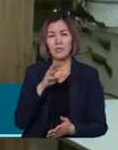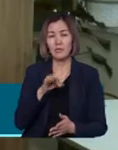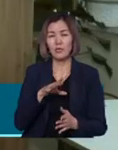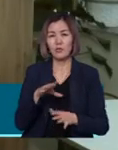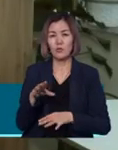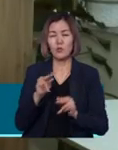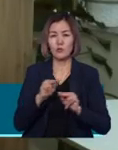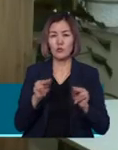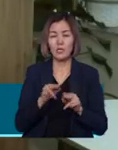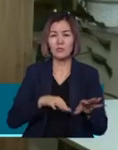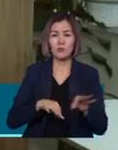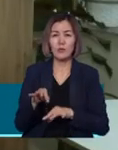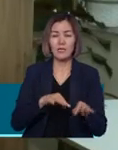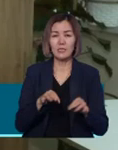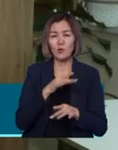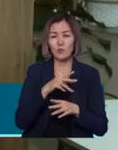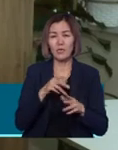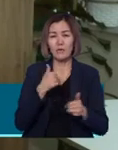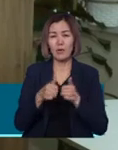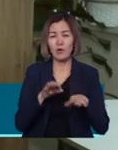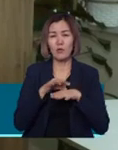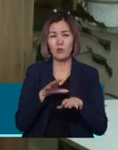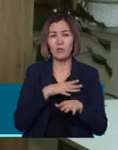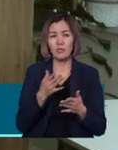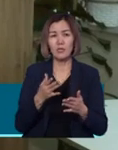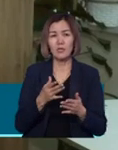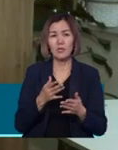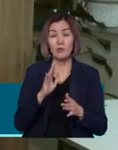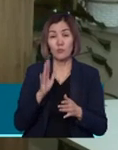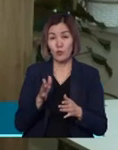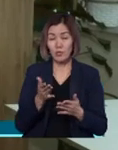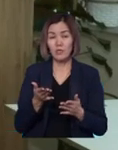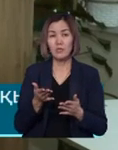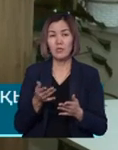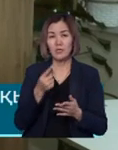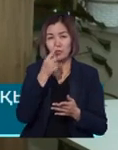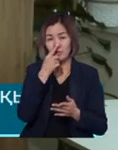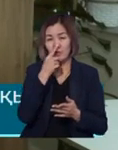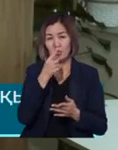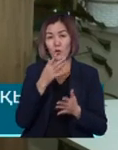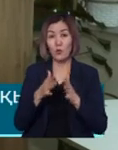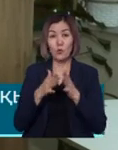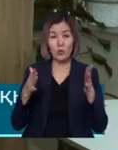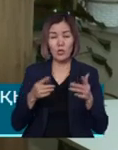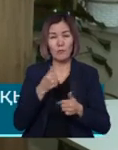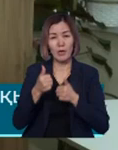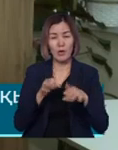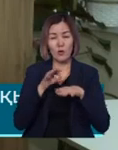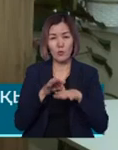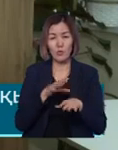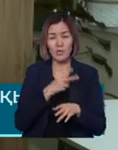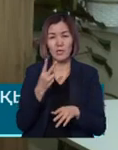жобасы аясында көптеген байқаулар өтеді. Осындай бір байқаудың жаңағы жақында бір үлкен байқау өтті. Соның